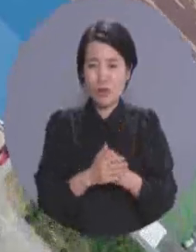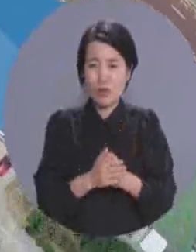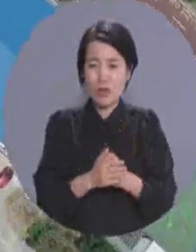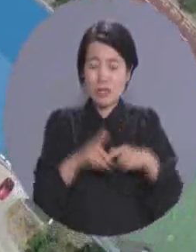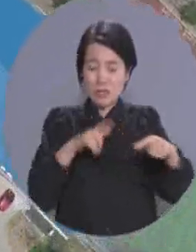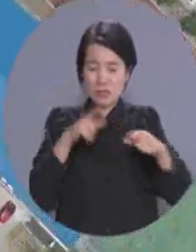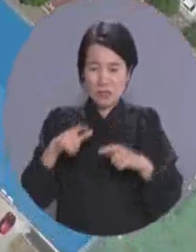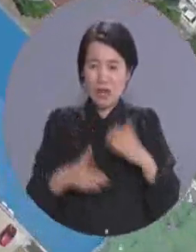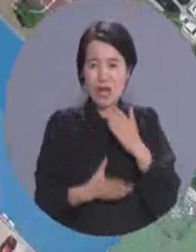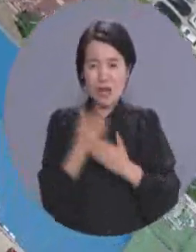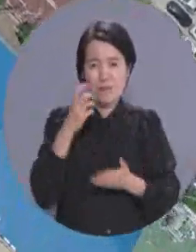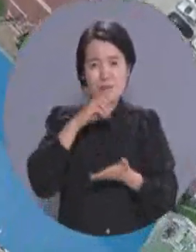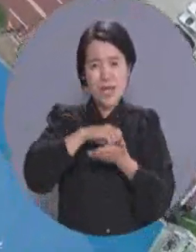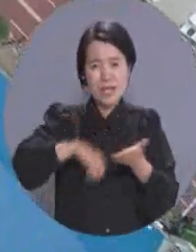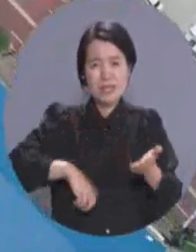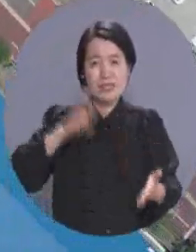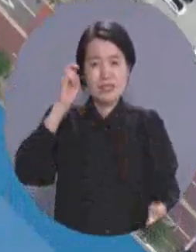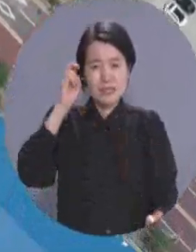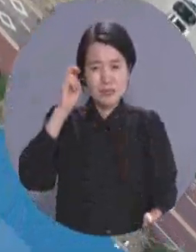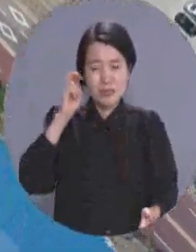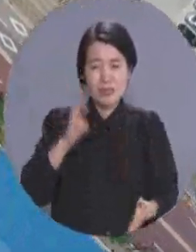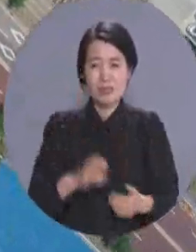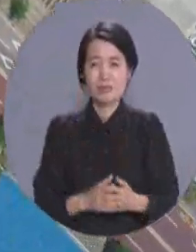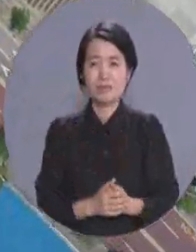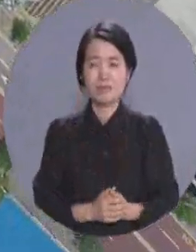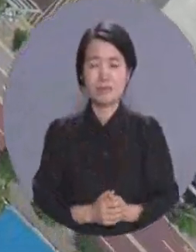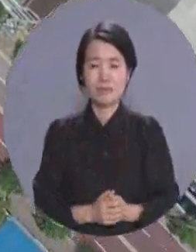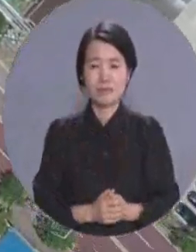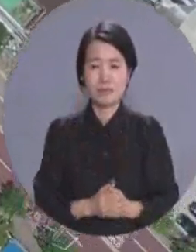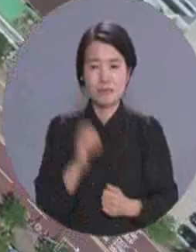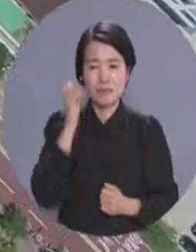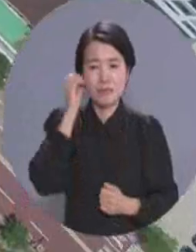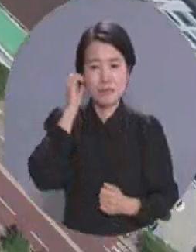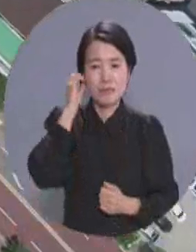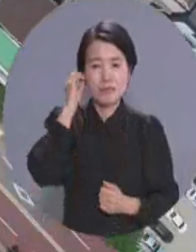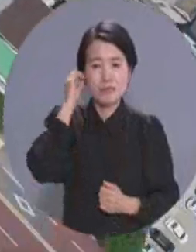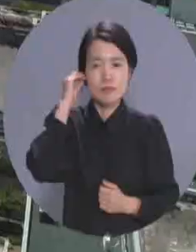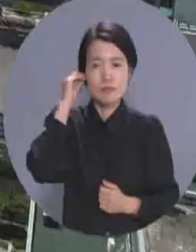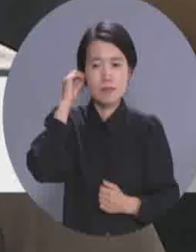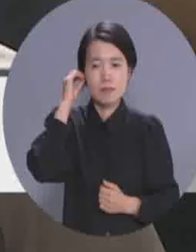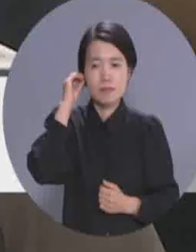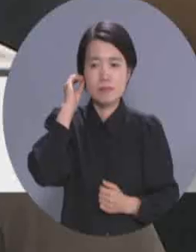합 분고 대상에서 제외될 가능성이 높다는 관측도 나오고 있습니다